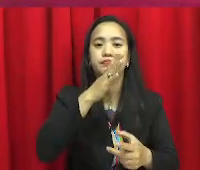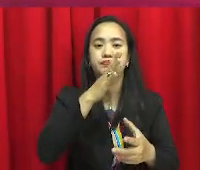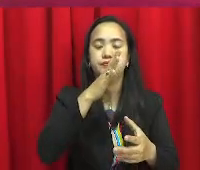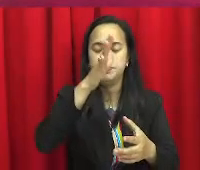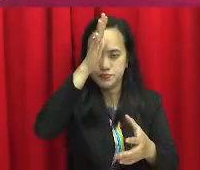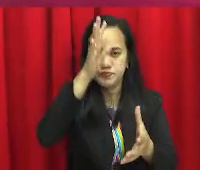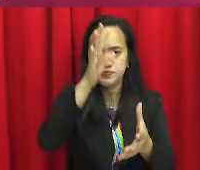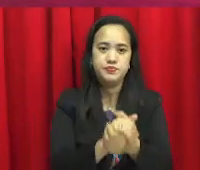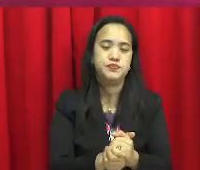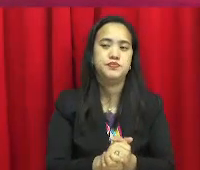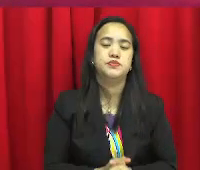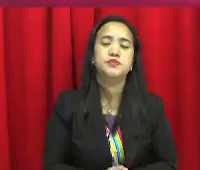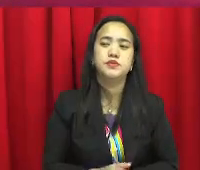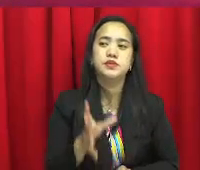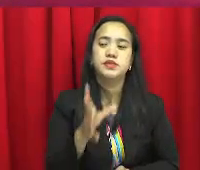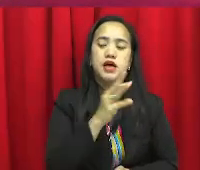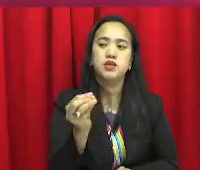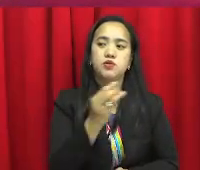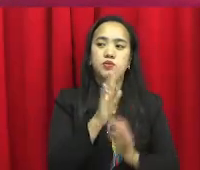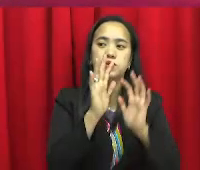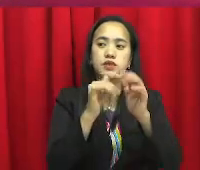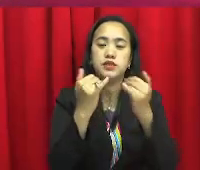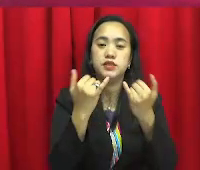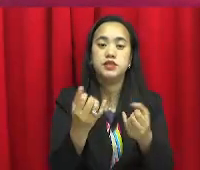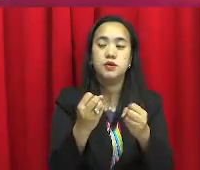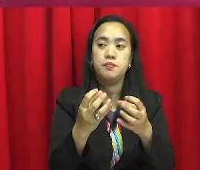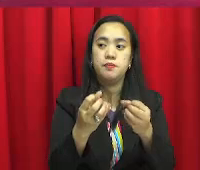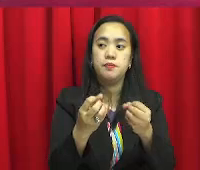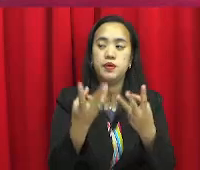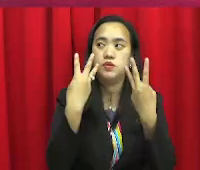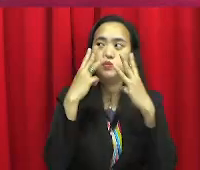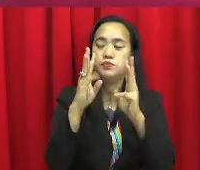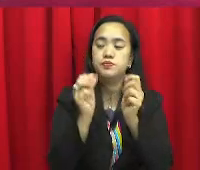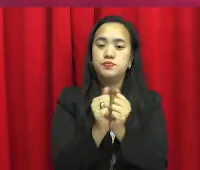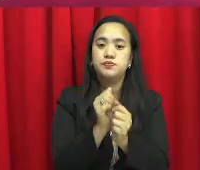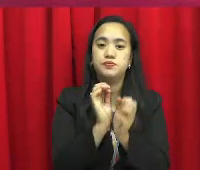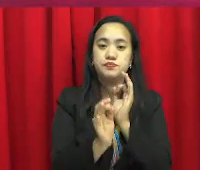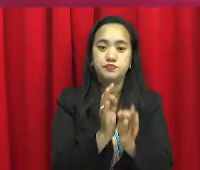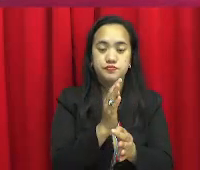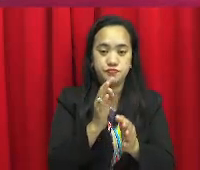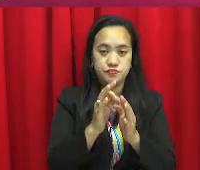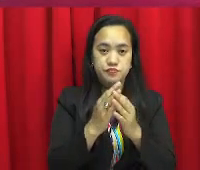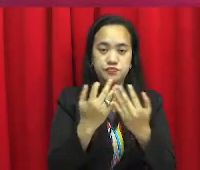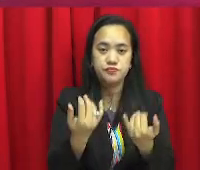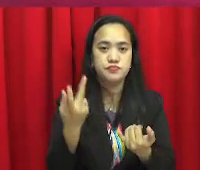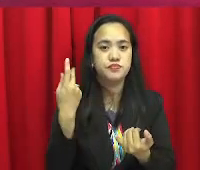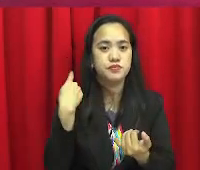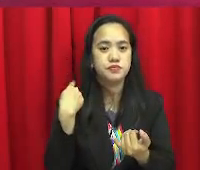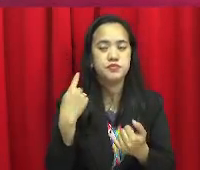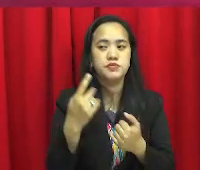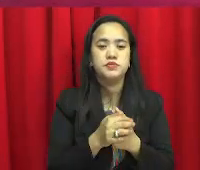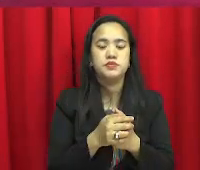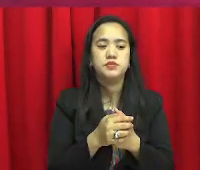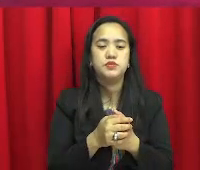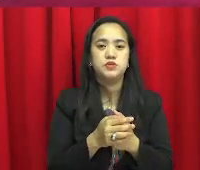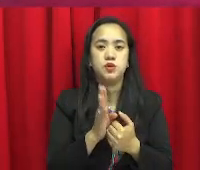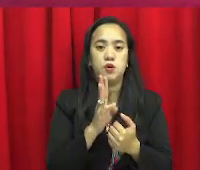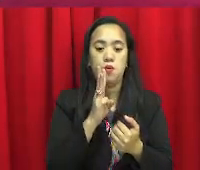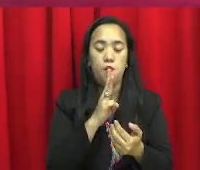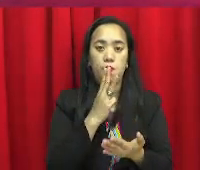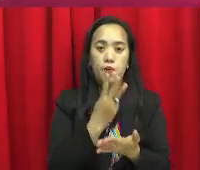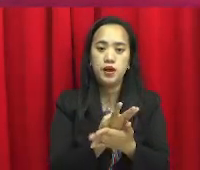ng pagbago ng inyong asawa. No, sa pagbago mo muna bilang asawa. Alright? Bago mabago ang iyong